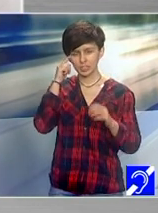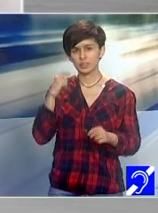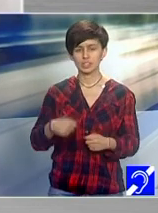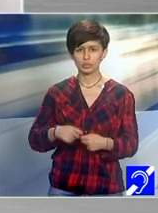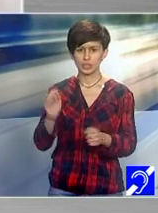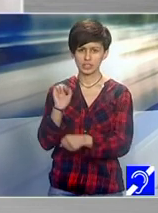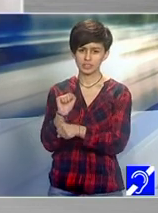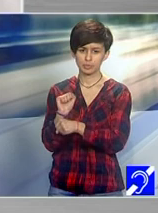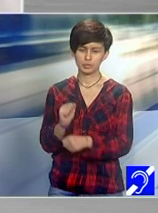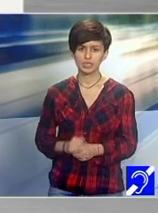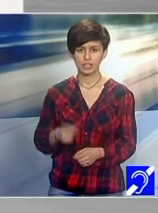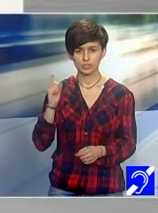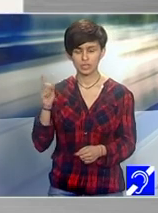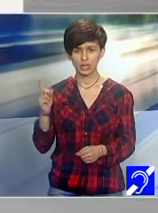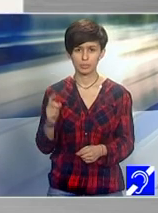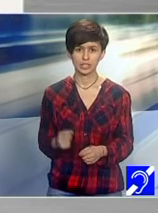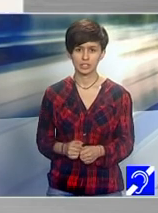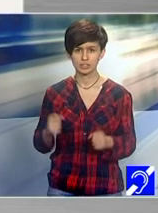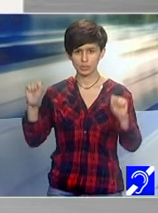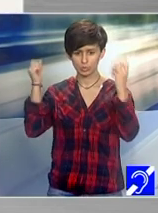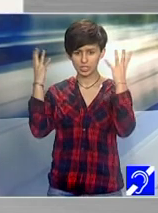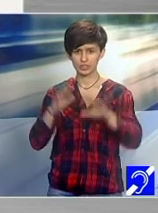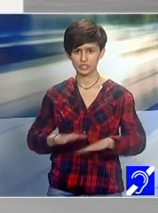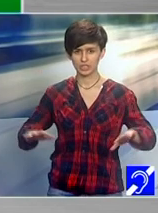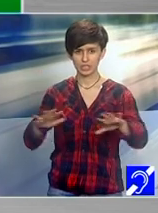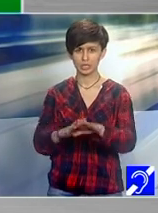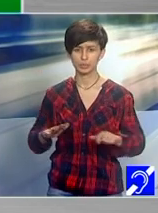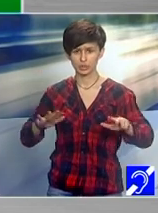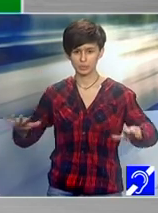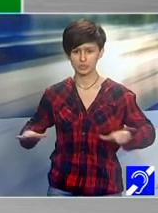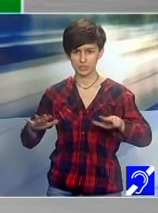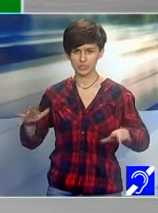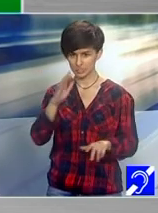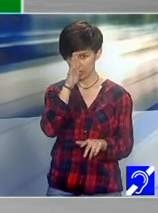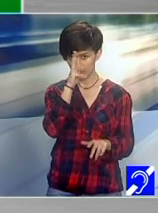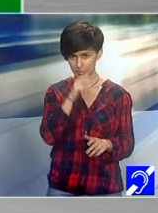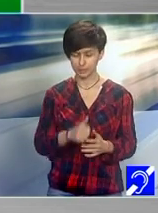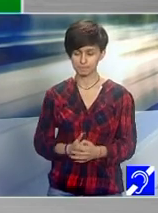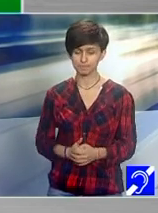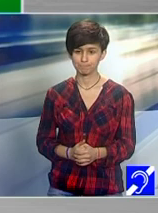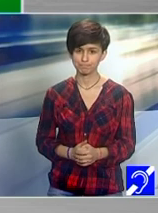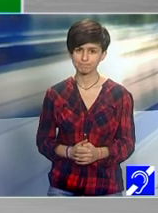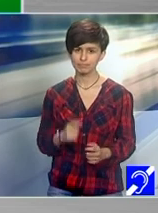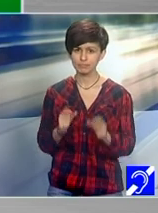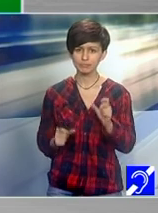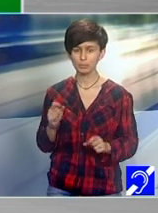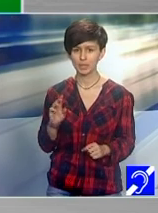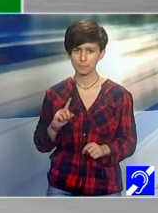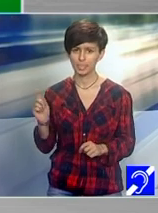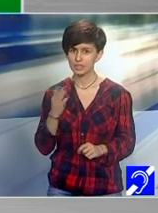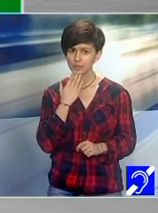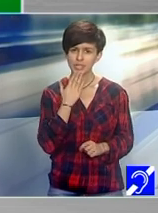săptămâna și amenință cu grevă generală pe 18 aprilie. Despre nemulțumirile și